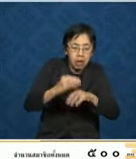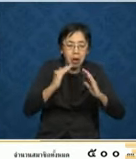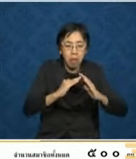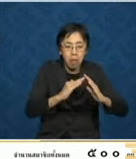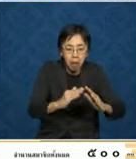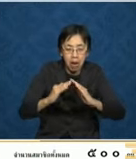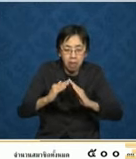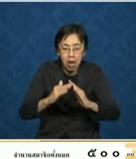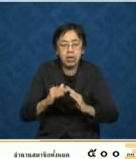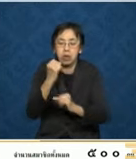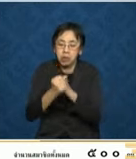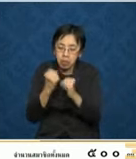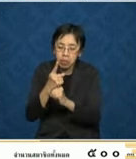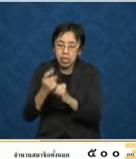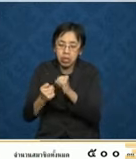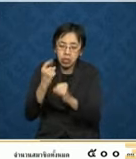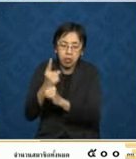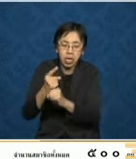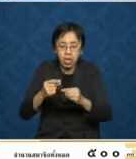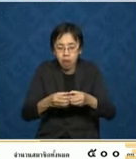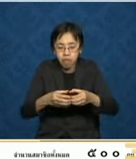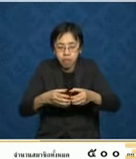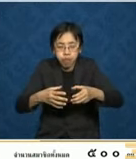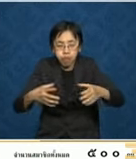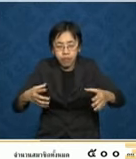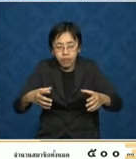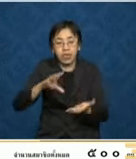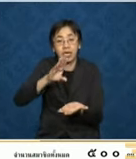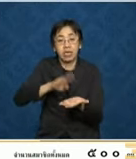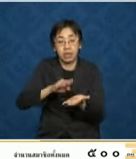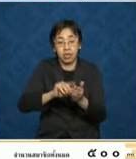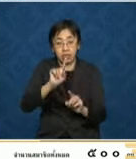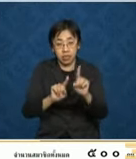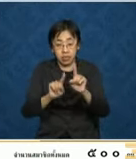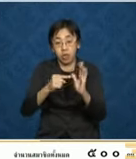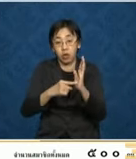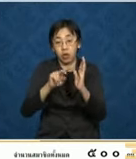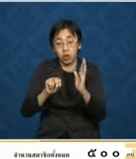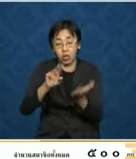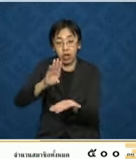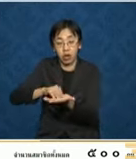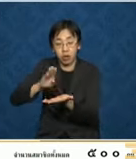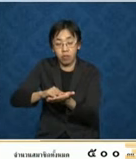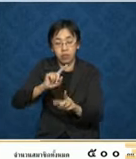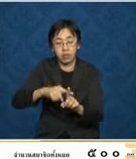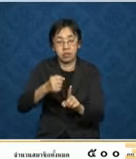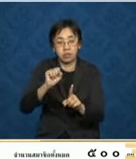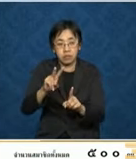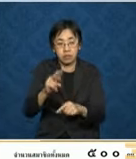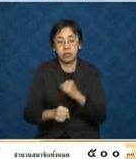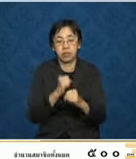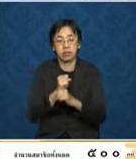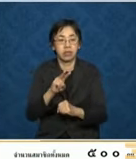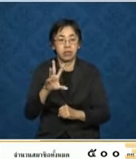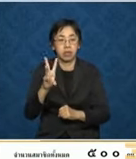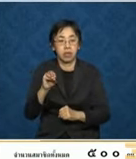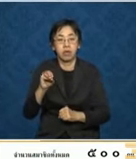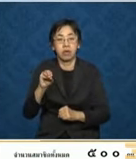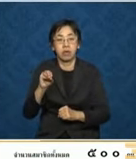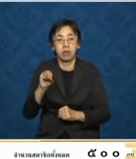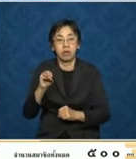ขึ้นทุกๆปีซึ่งจากสำนักงานสถิติจังหวัดนนทบุรีข้อมูลล่าสุดเมื่อธันวาคม